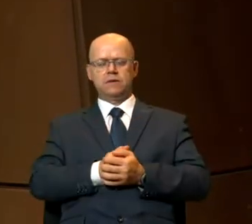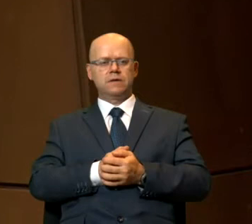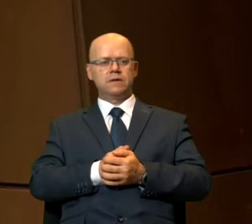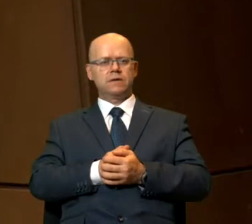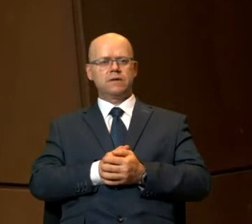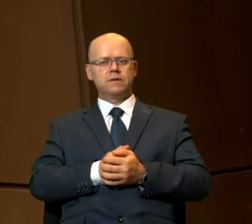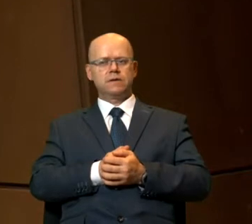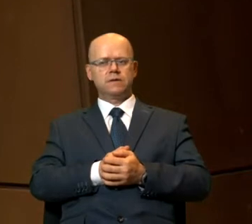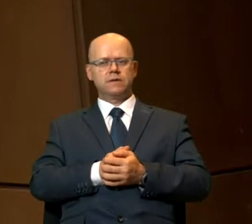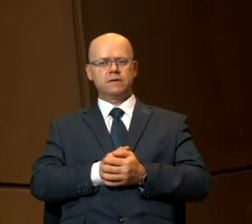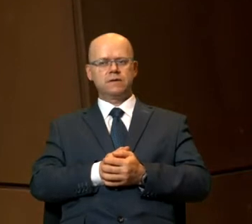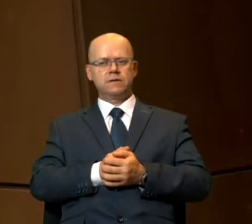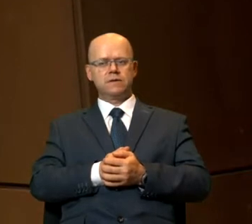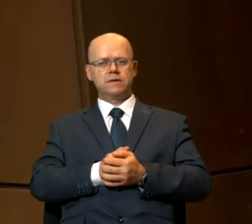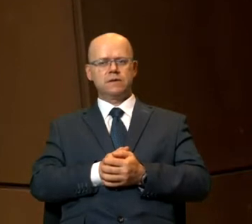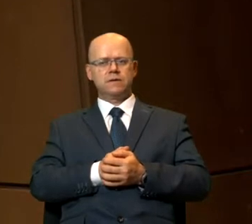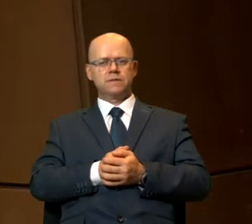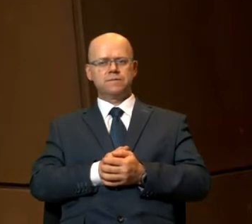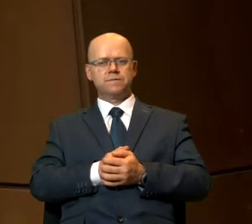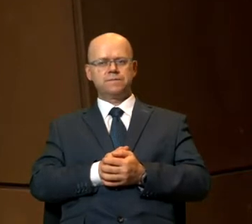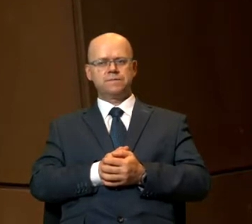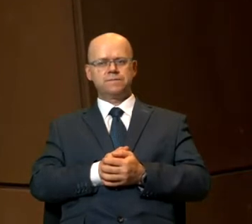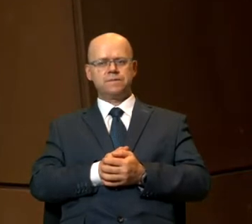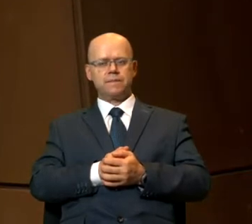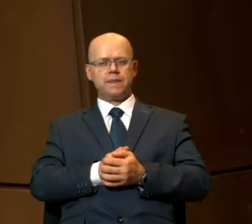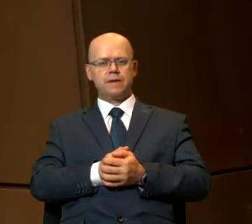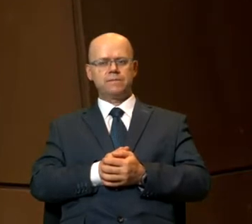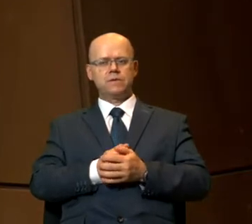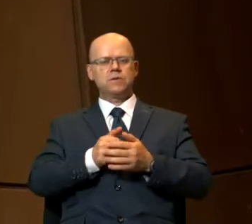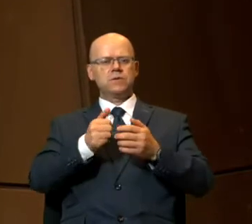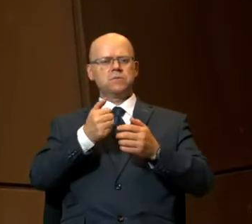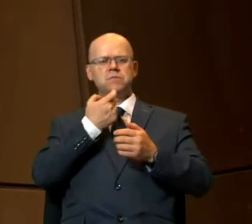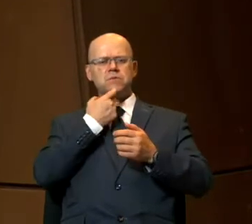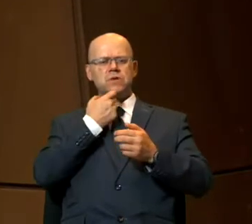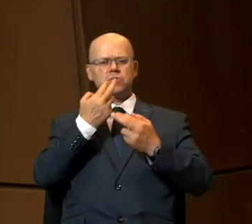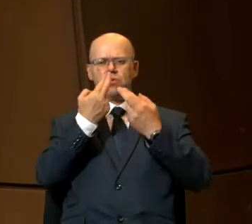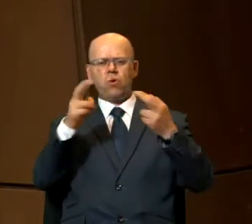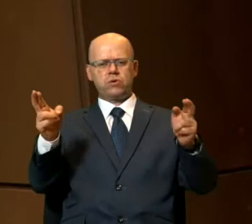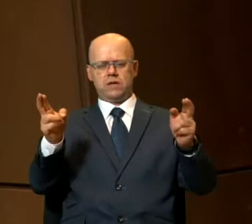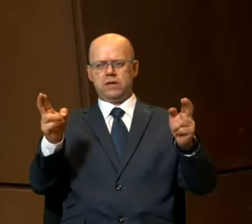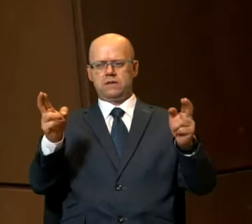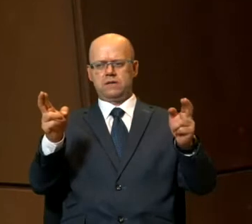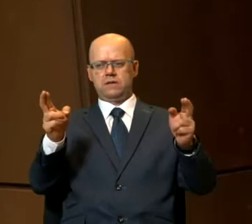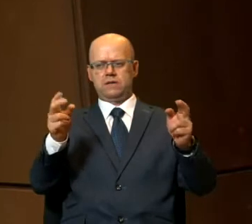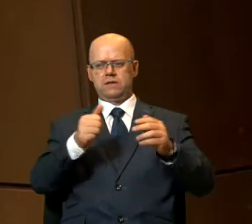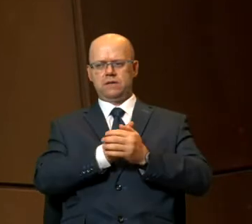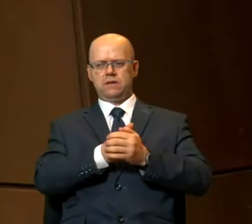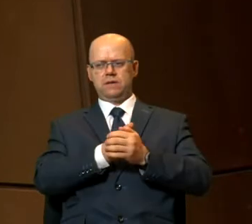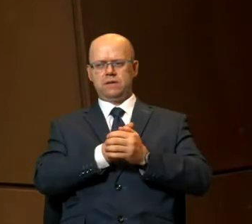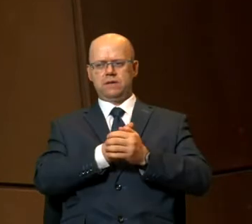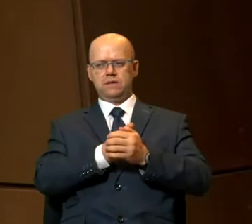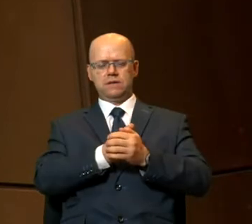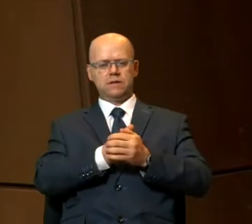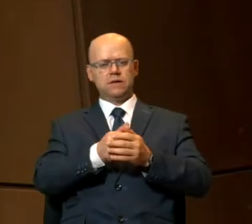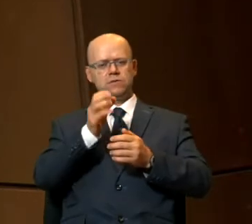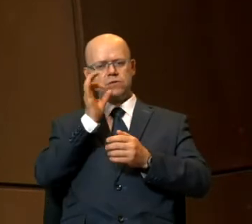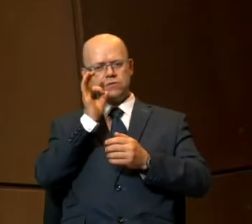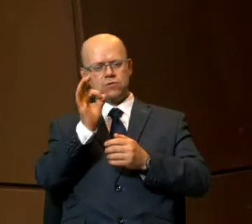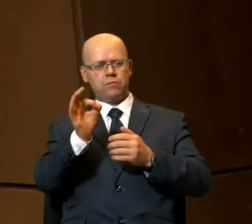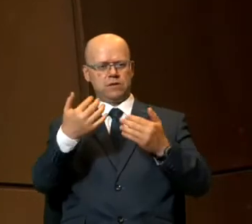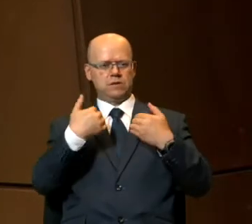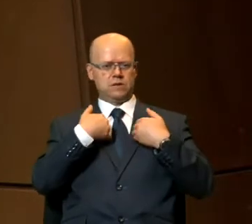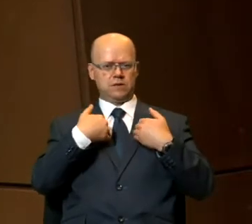Tak, znowu muszę przyspieszyć. Czym jest rezonans? Nazywam to rezonansową koncepcją dobrego życia. Tylko